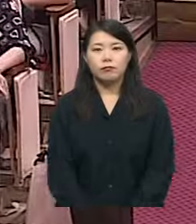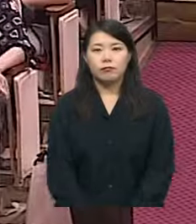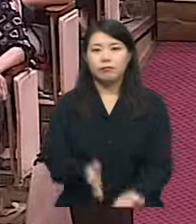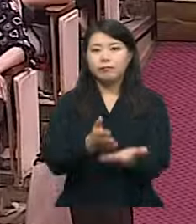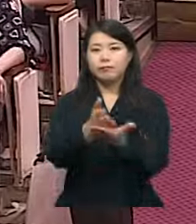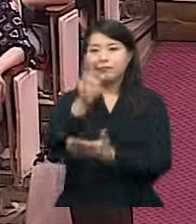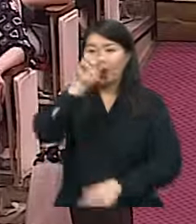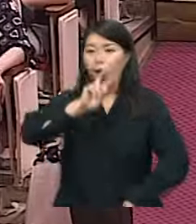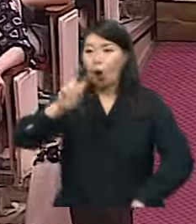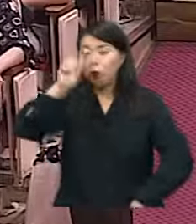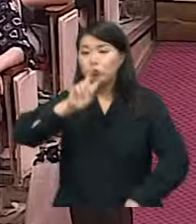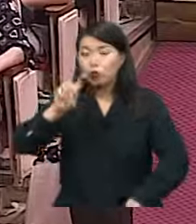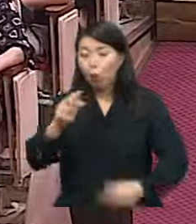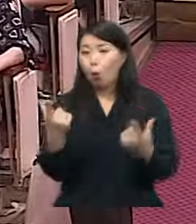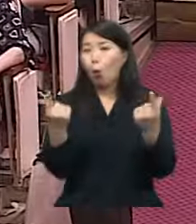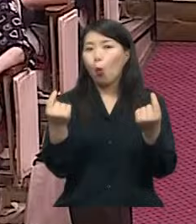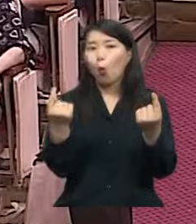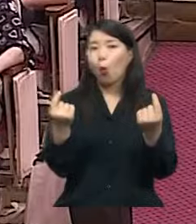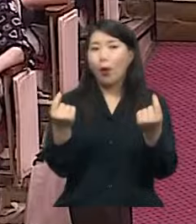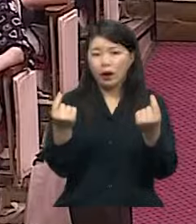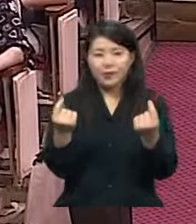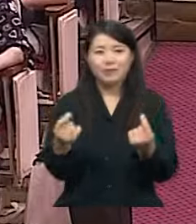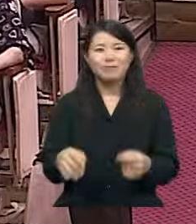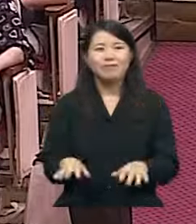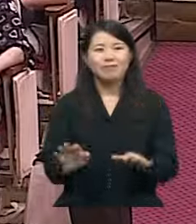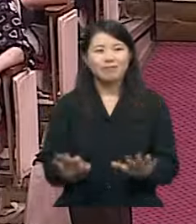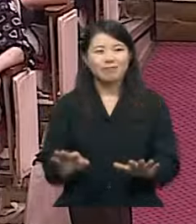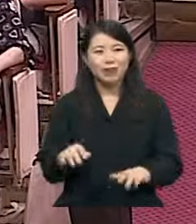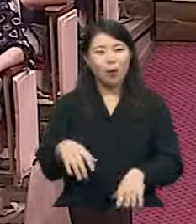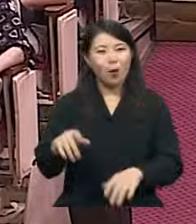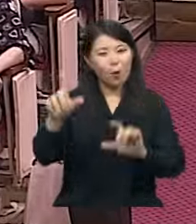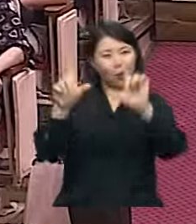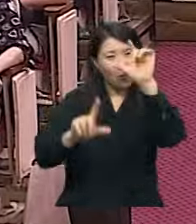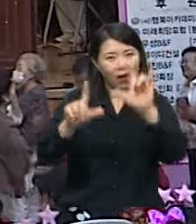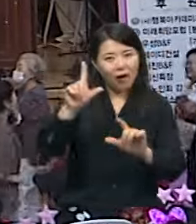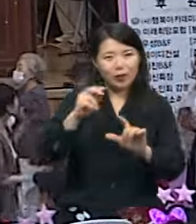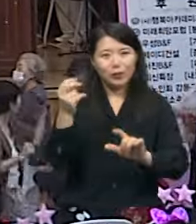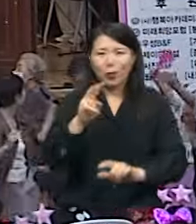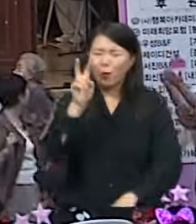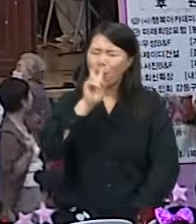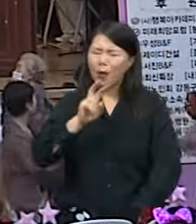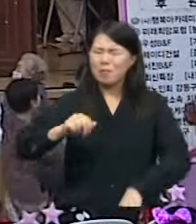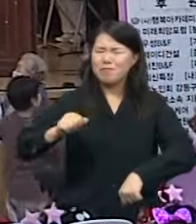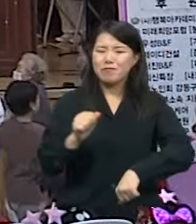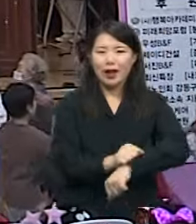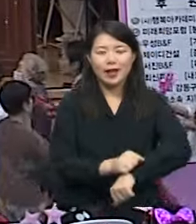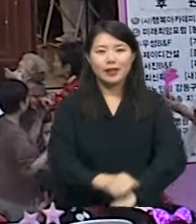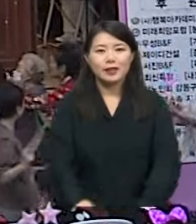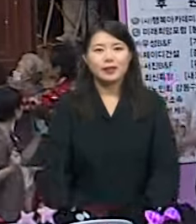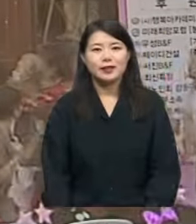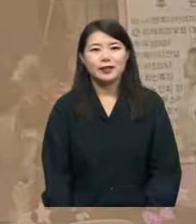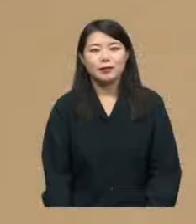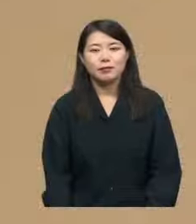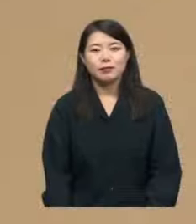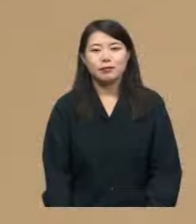전문 가수와 비교해도 손색이 없는 무대 매너와 가창력으로 객석을 사로잡습니다.